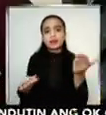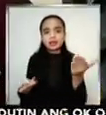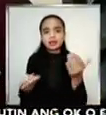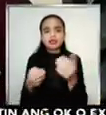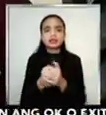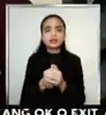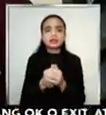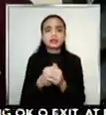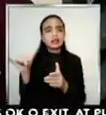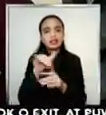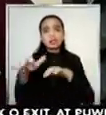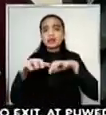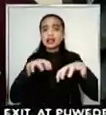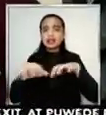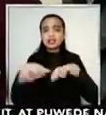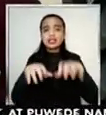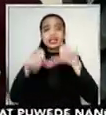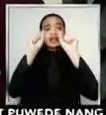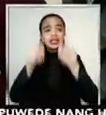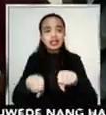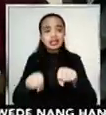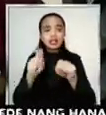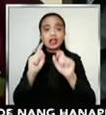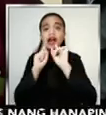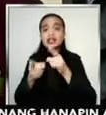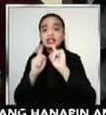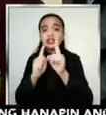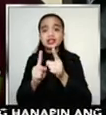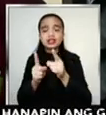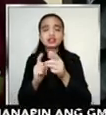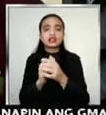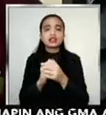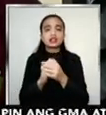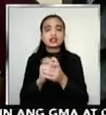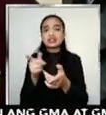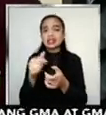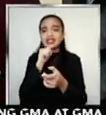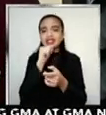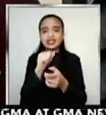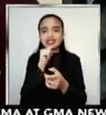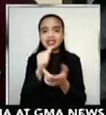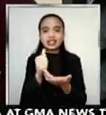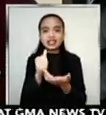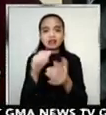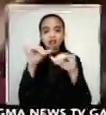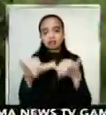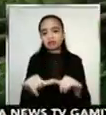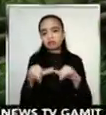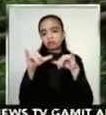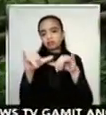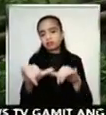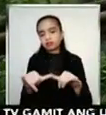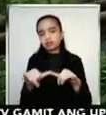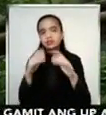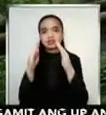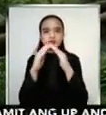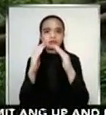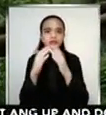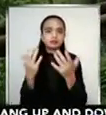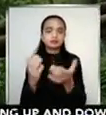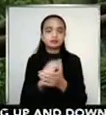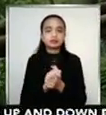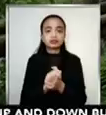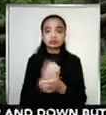mga activities na pwede nilang answeran para at least hindi sila maging stagnant sa bahay habang nandun lang sila. Noon pa